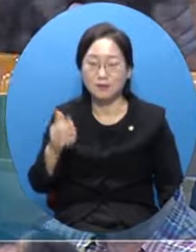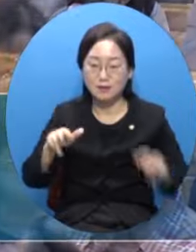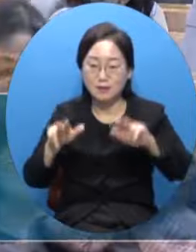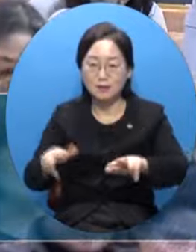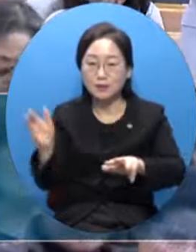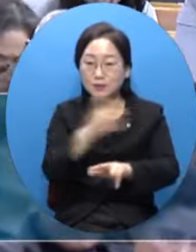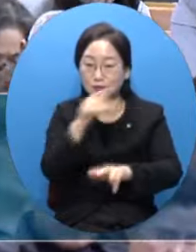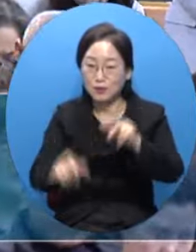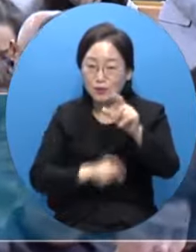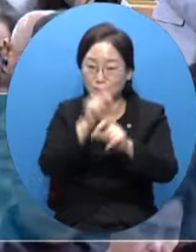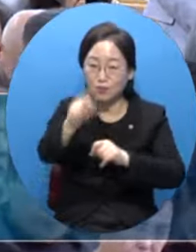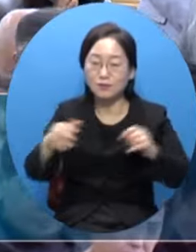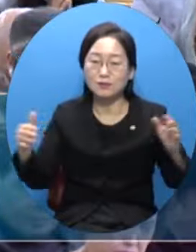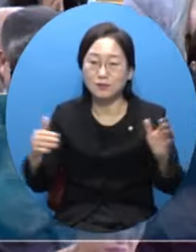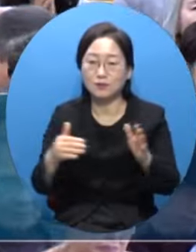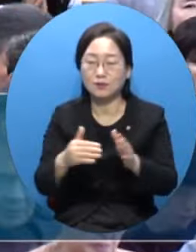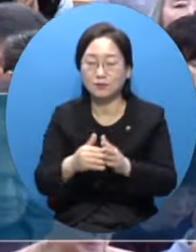지금부터 영원토록